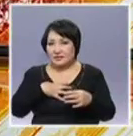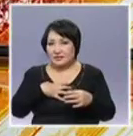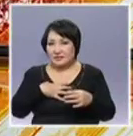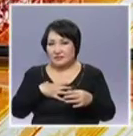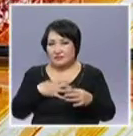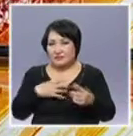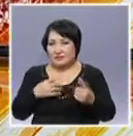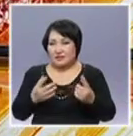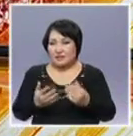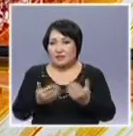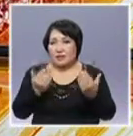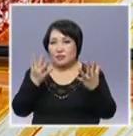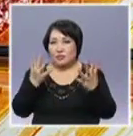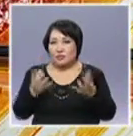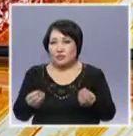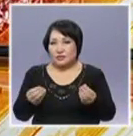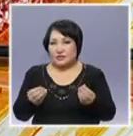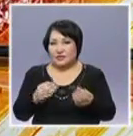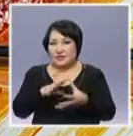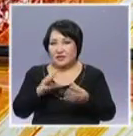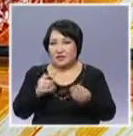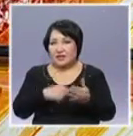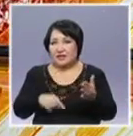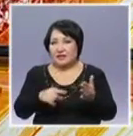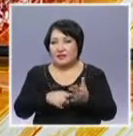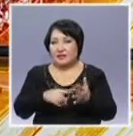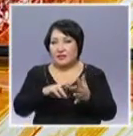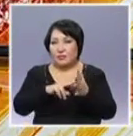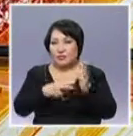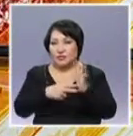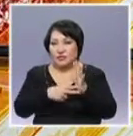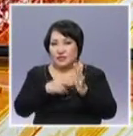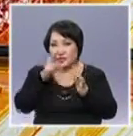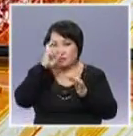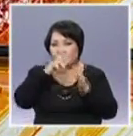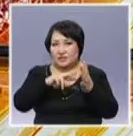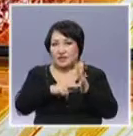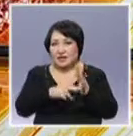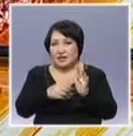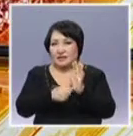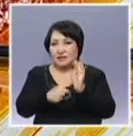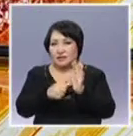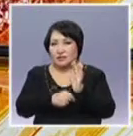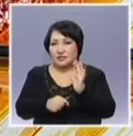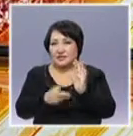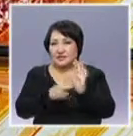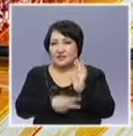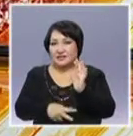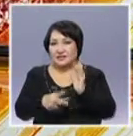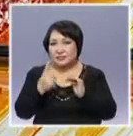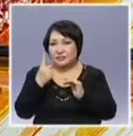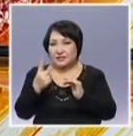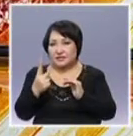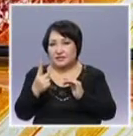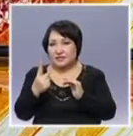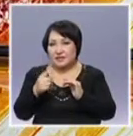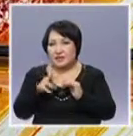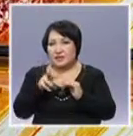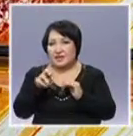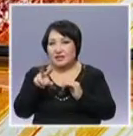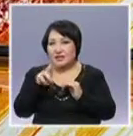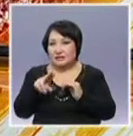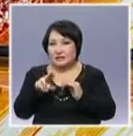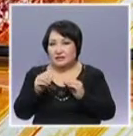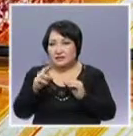Бүгінгі күні жалпы қаланың бюджетіне 681 миллиард теңге түсті. Ол дегеніміз былтырғы